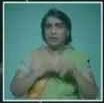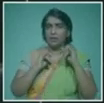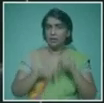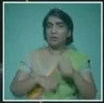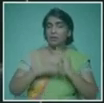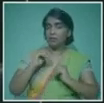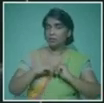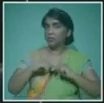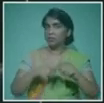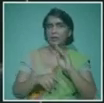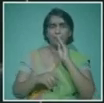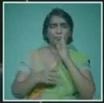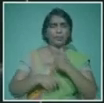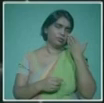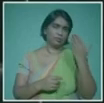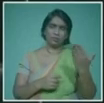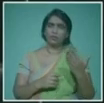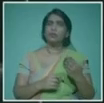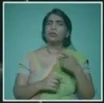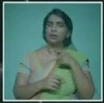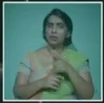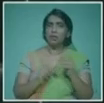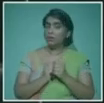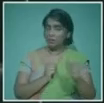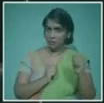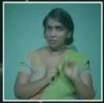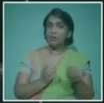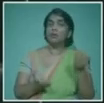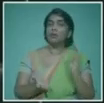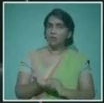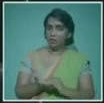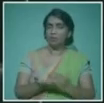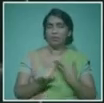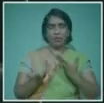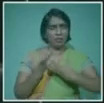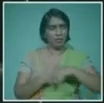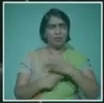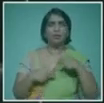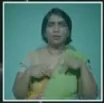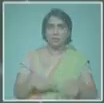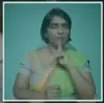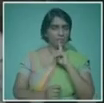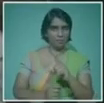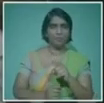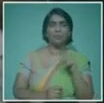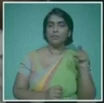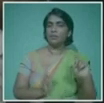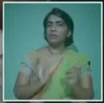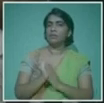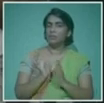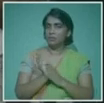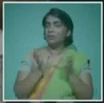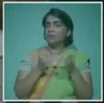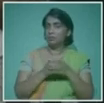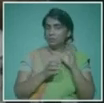මේ ක්‍රියාදාමය නිකන් නාස්තිකාර ක්‍රියාදාමයක්. ඉතින් ඒක කරන්න ගිහිල්ලා තව පාරක් අපි අනා ගන්නවා. දැනට අනාගෙන ඉන්නේ. ඒ කමිටිය පත්